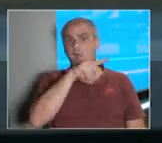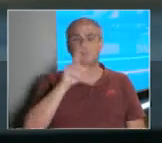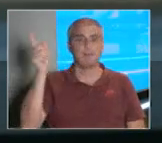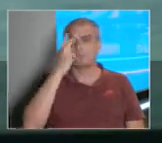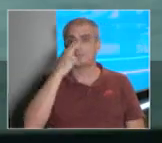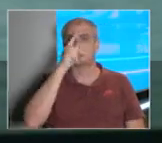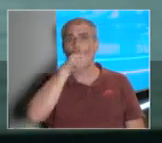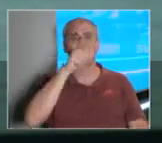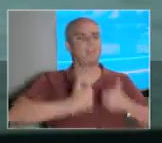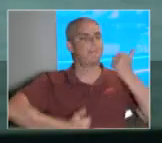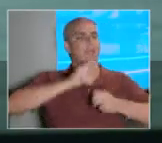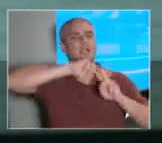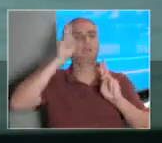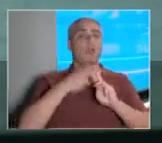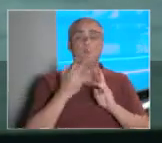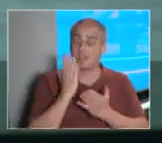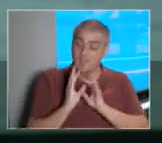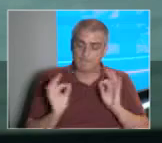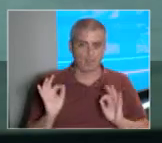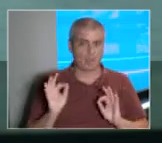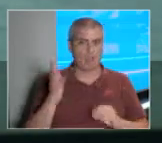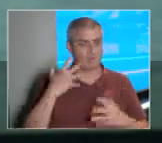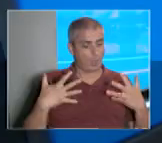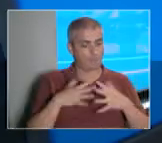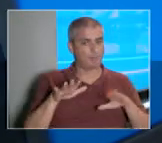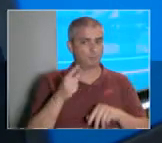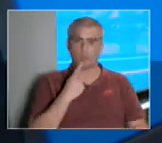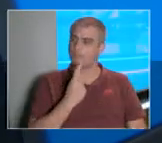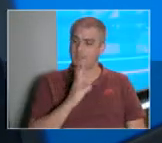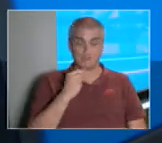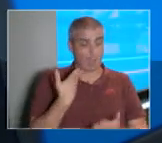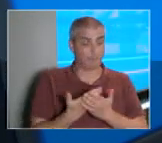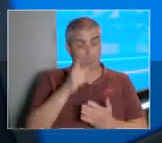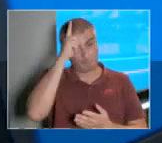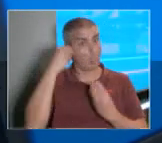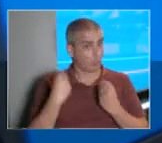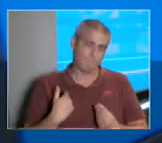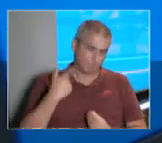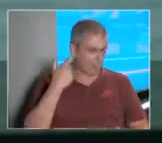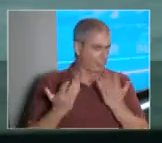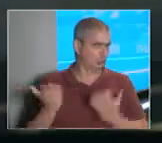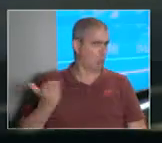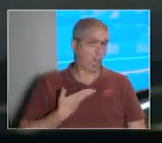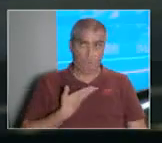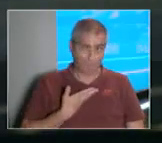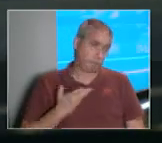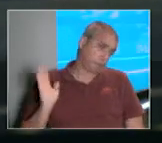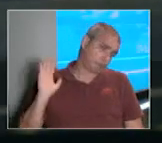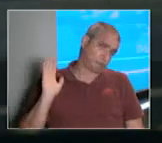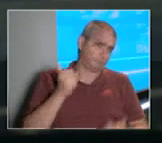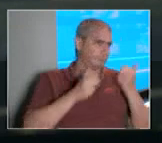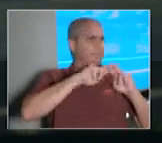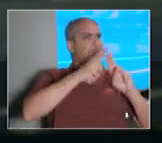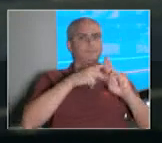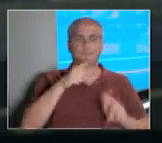הם ניסו לבטל את המכרז מהרגע הראשון, למרות שהקבינט אמר, אם תהיה הצעה גרמנית, נשקול אותה. אם לא, אך מכרז